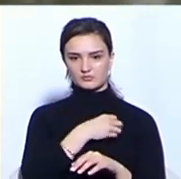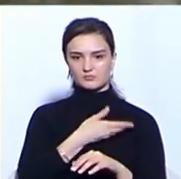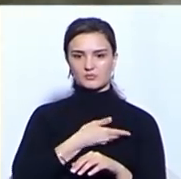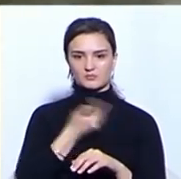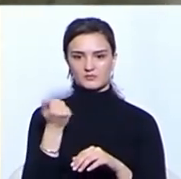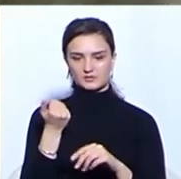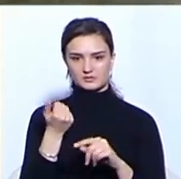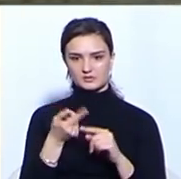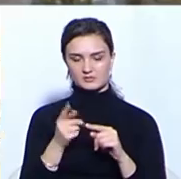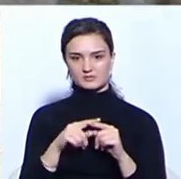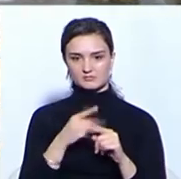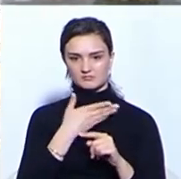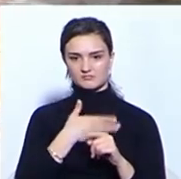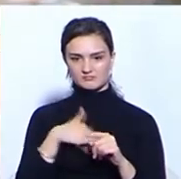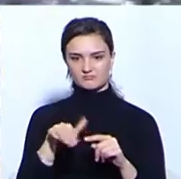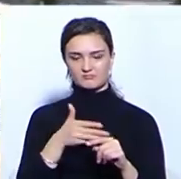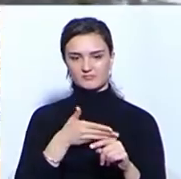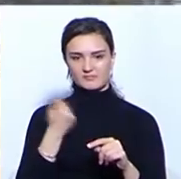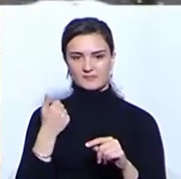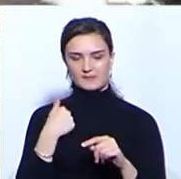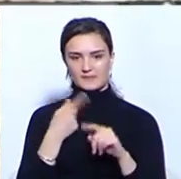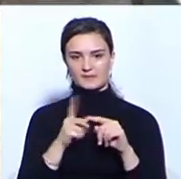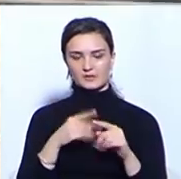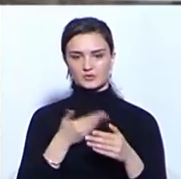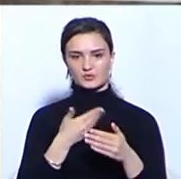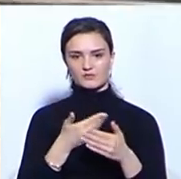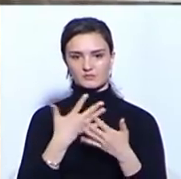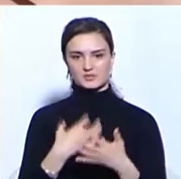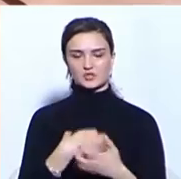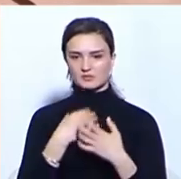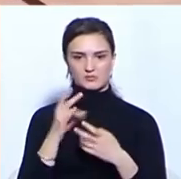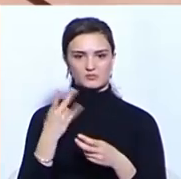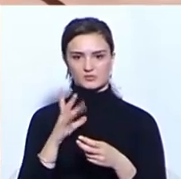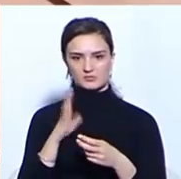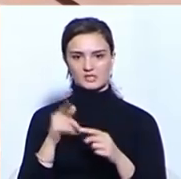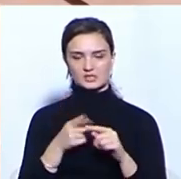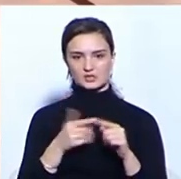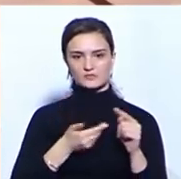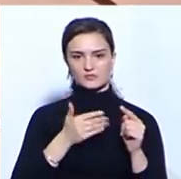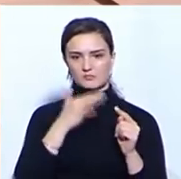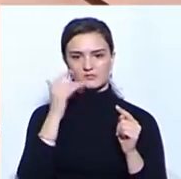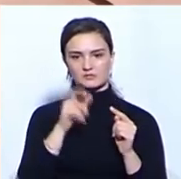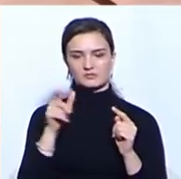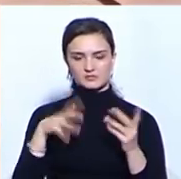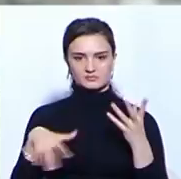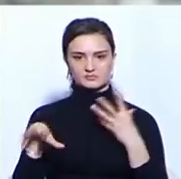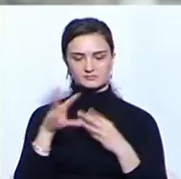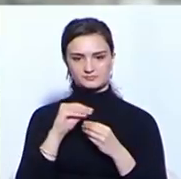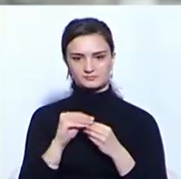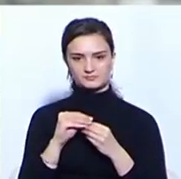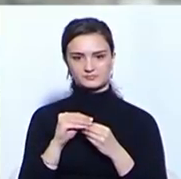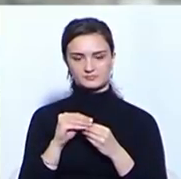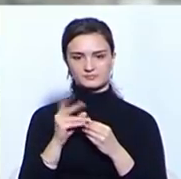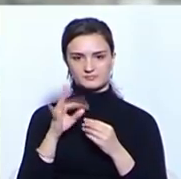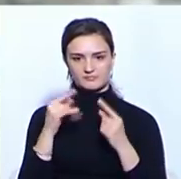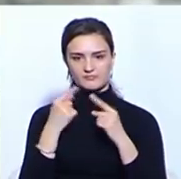მაშინ გადავწყვიტე, რომ ეს არ უნდა ყოფილიყო ჩემი ცხოვრების კატასტროფა. ასე ცხოვრობდა ძალიან ბევრი ადამიანი ჩემს გარშემო.